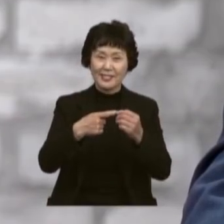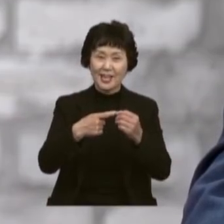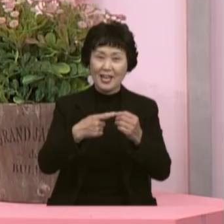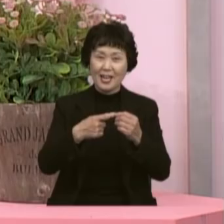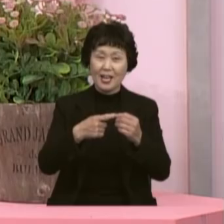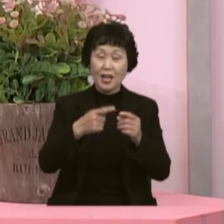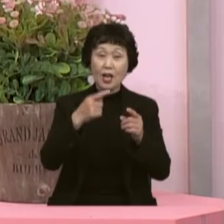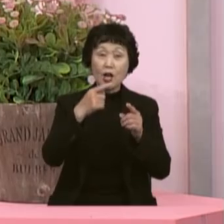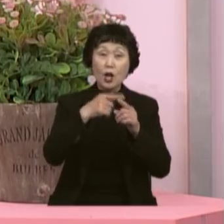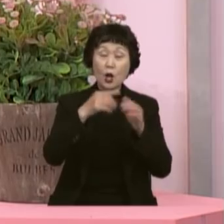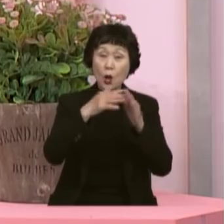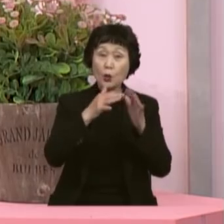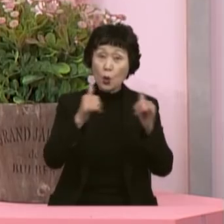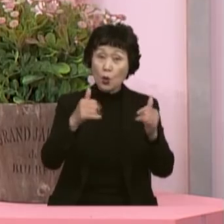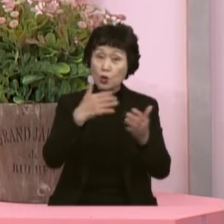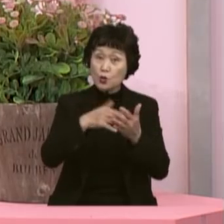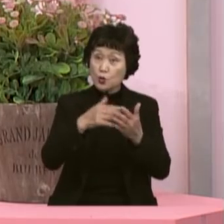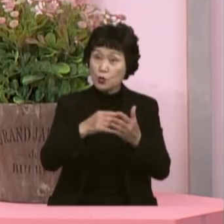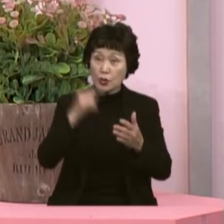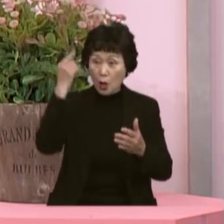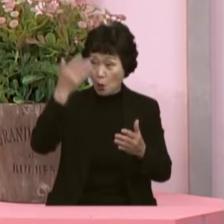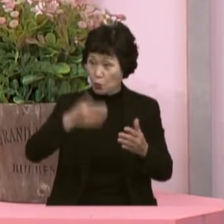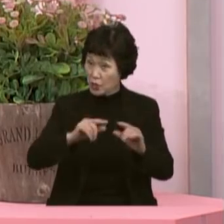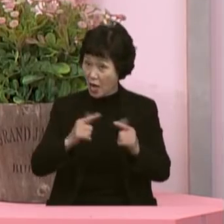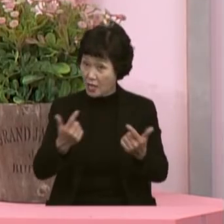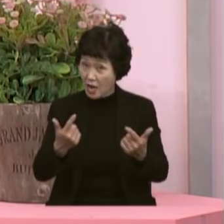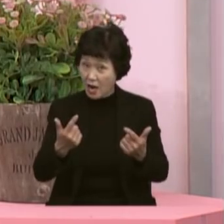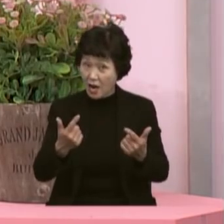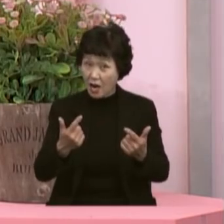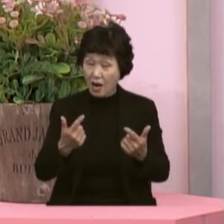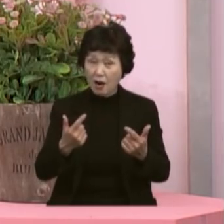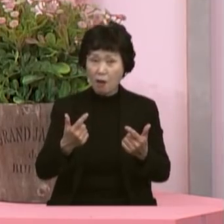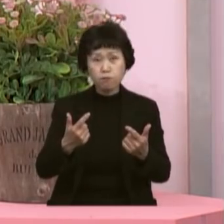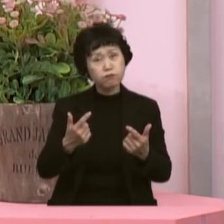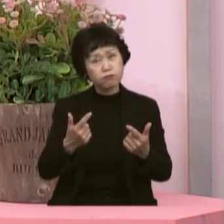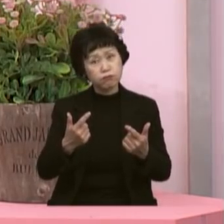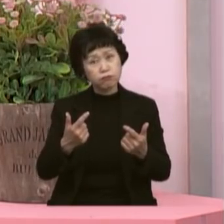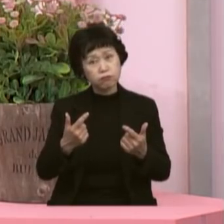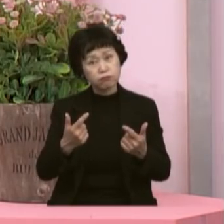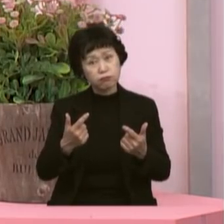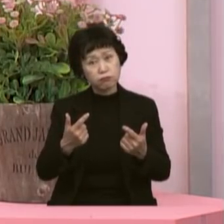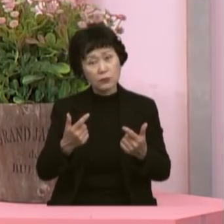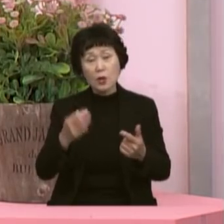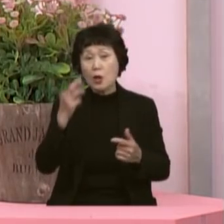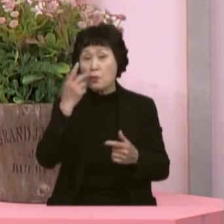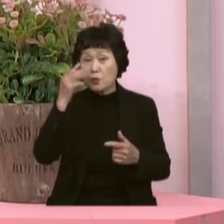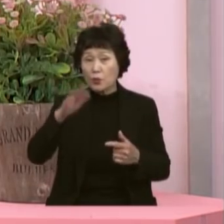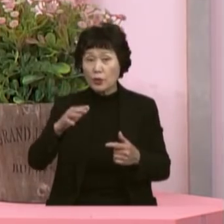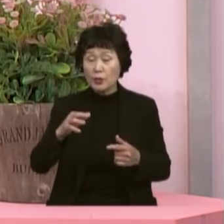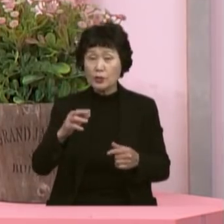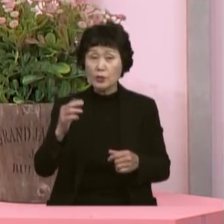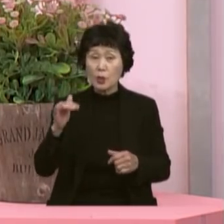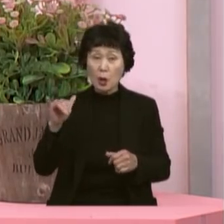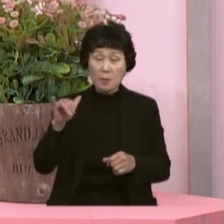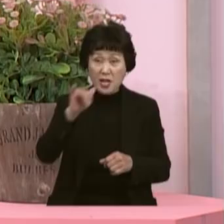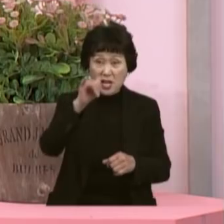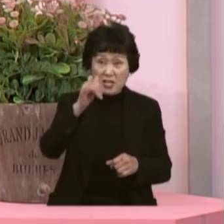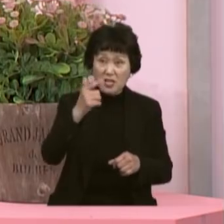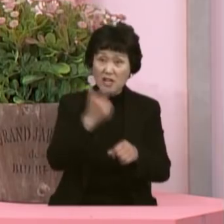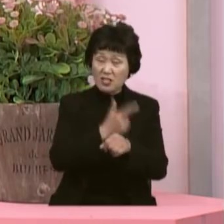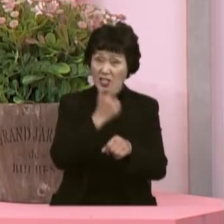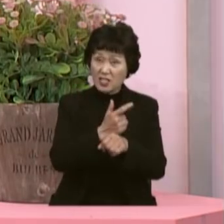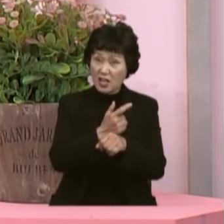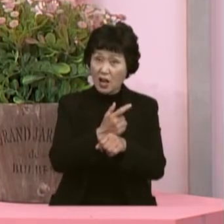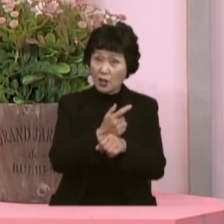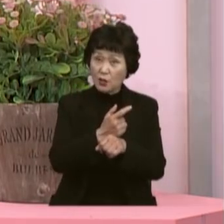명이냐? 미국에서 비행기 6시간 타고 두 명도 갔는데 또 하나 차례비 얼마 줄 거냐 안 물어보더라.